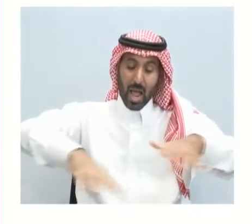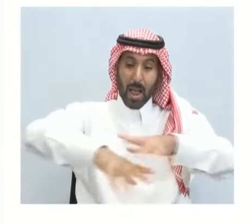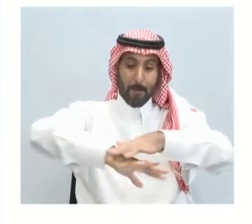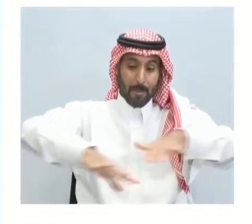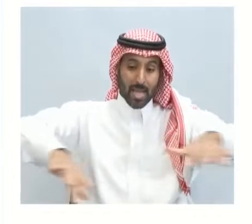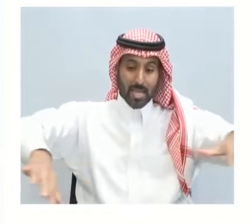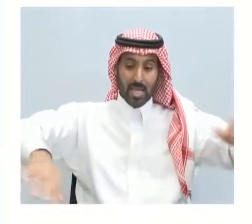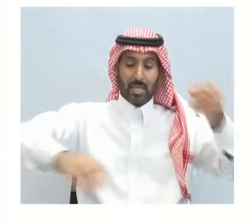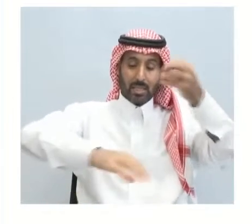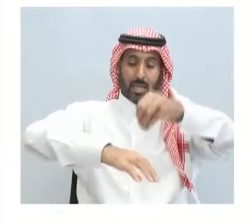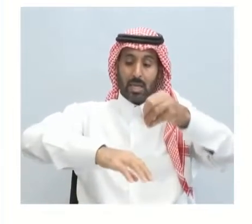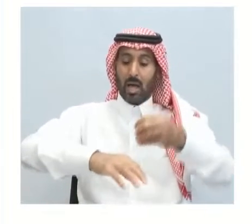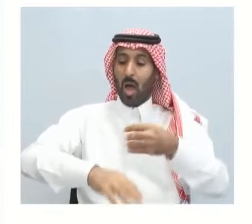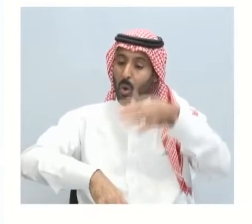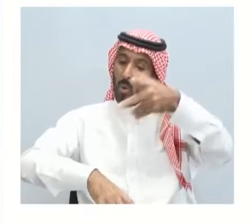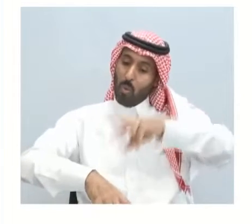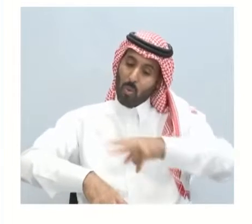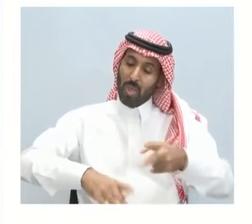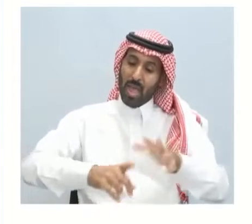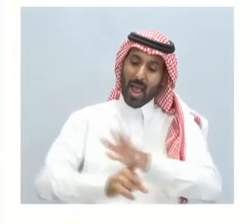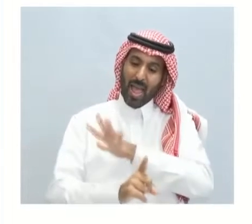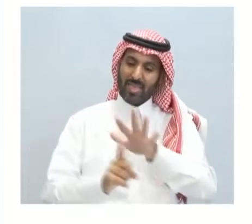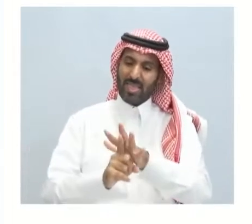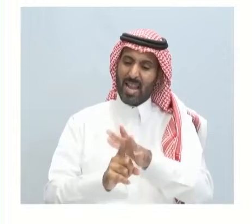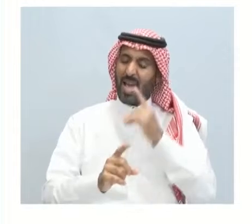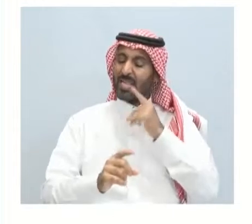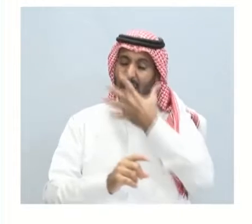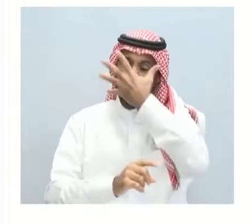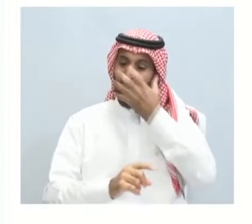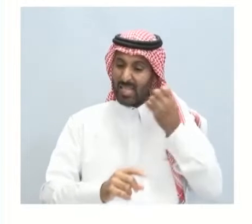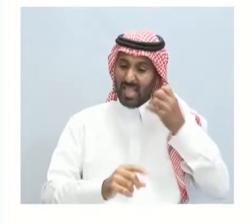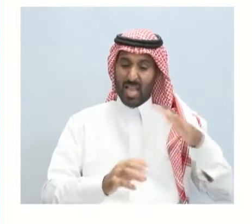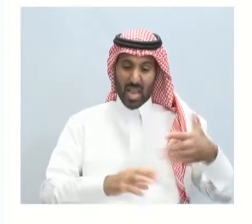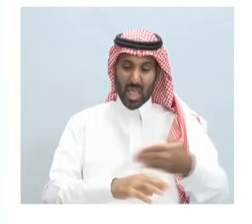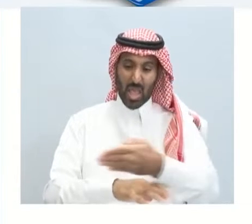المسطحات المائيه وبالتالي يؤثر على الكائنات